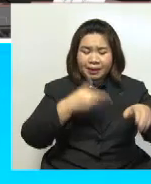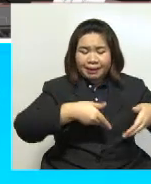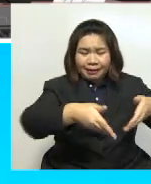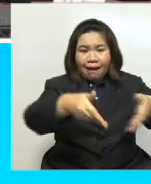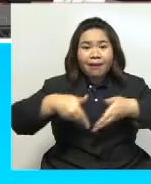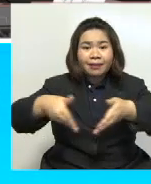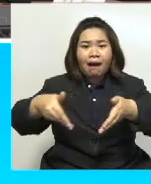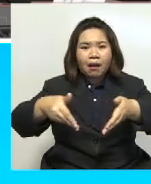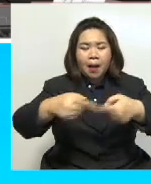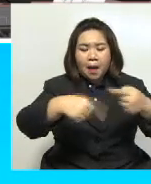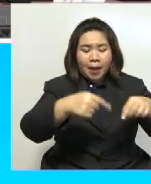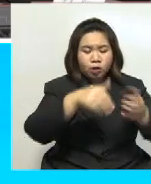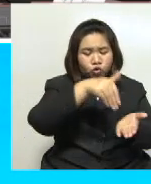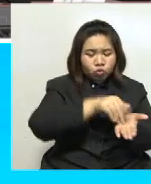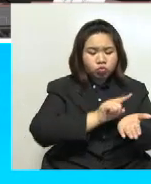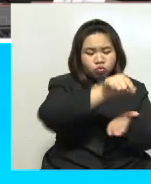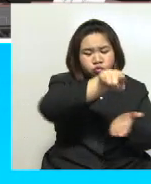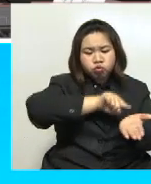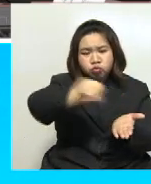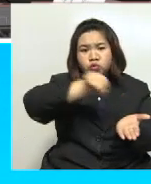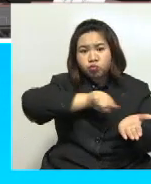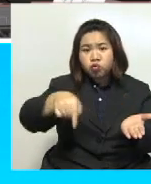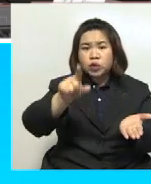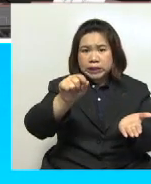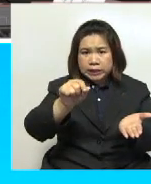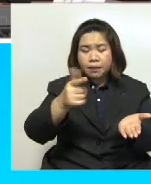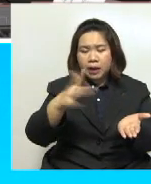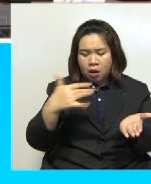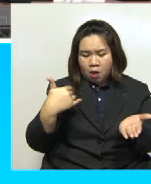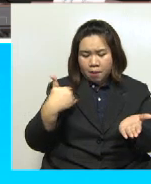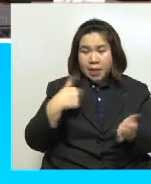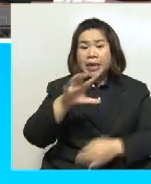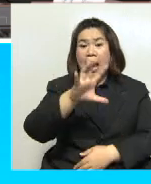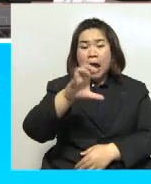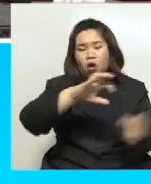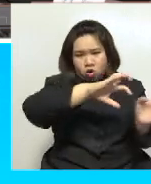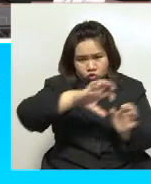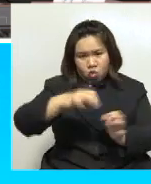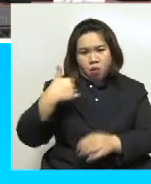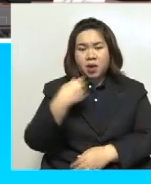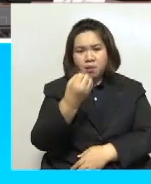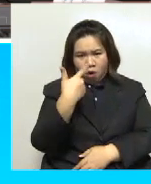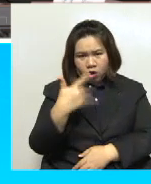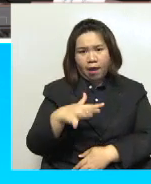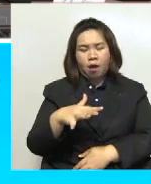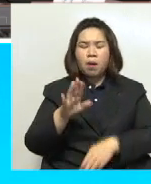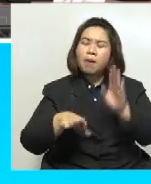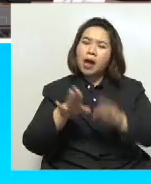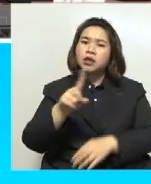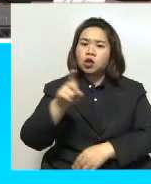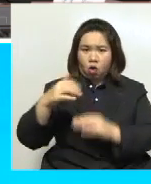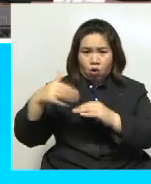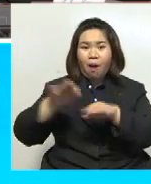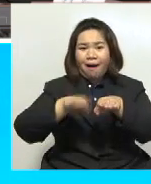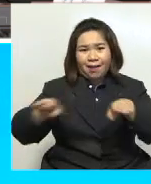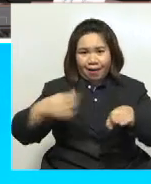ไอ้20เส้นทางเนี่ยแล้วในเกือบ500คันเนี่ยมาแจ้งความประสงค์ว่าจะเปลี่ยนรถแล้ว100กว่าคันค